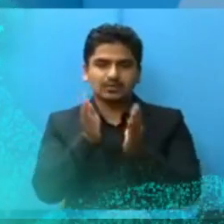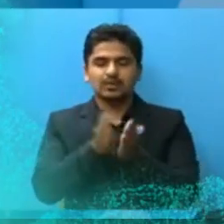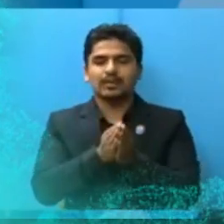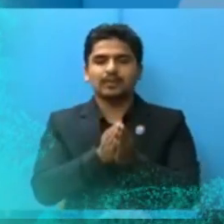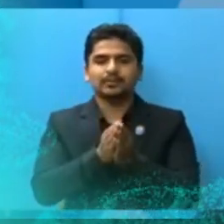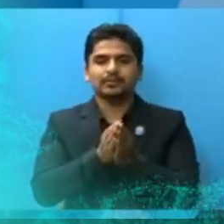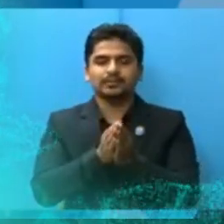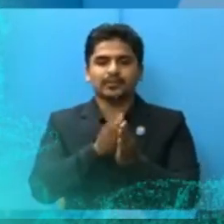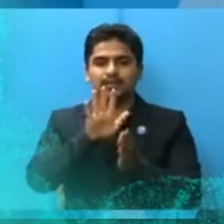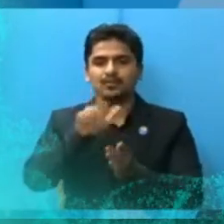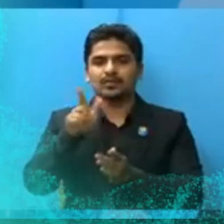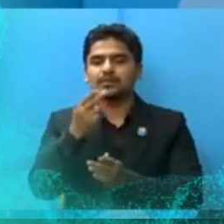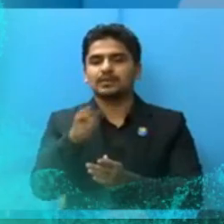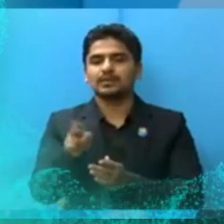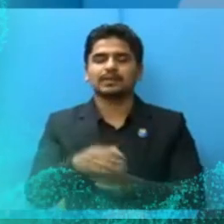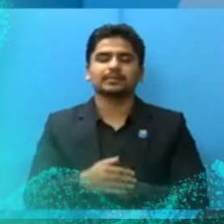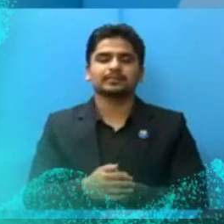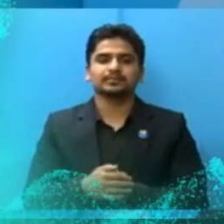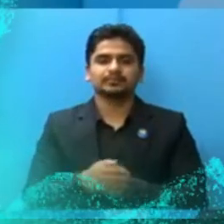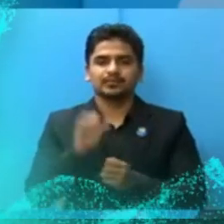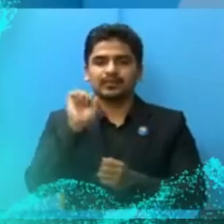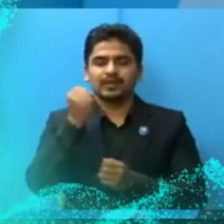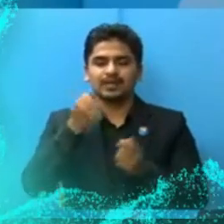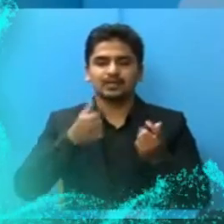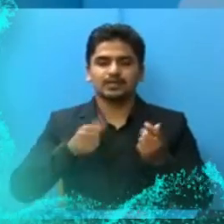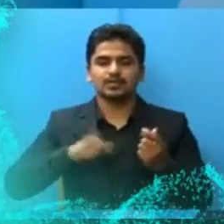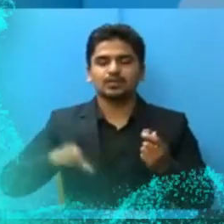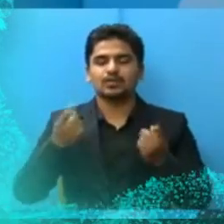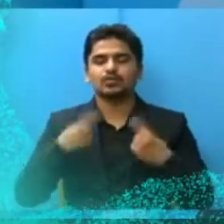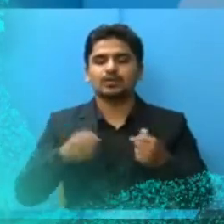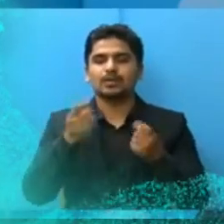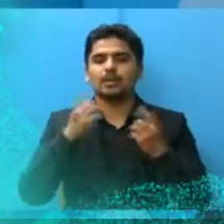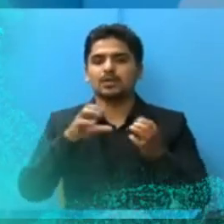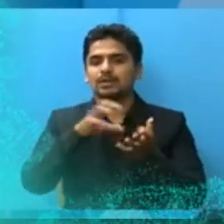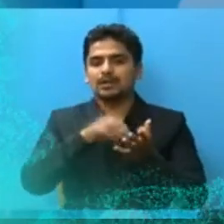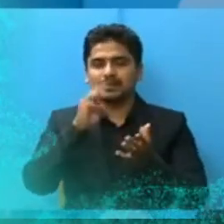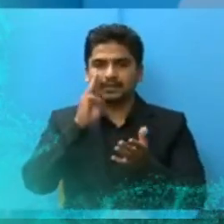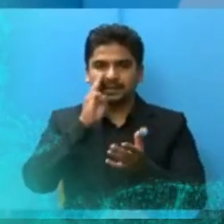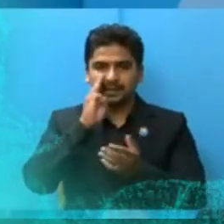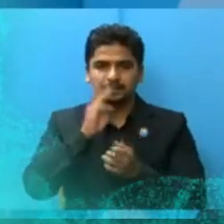जम्मा 57 जना। राष्ट्रिय जनस्वास्थ्य प्रयोगशालामा